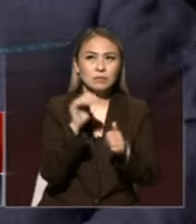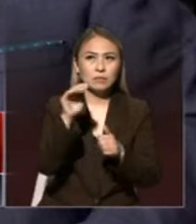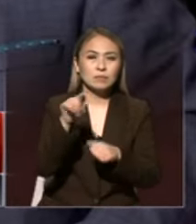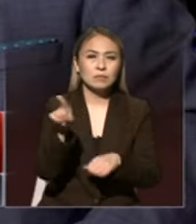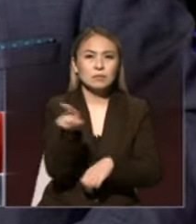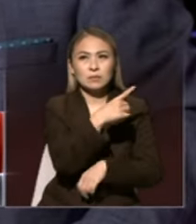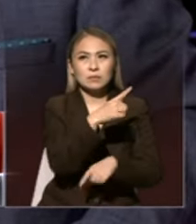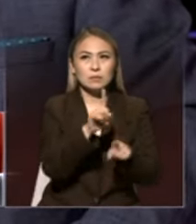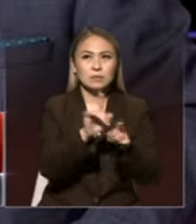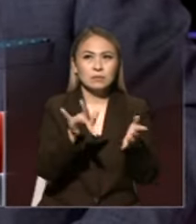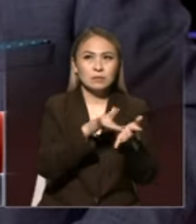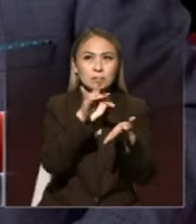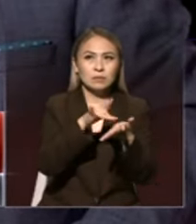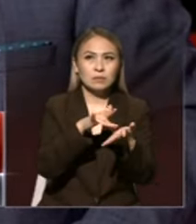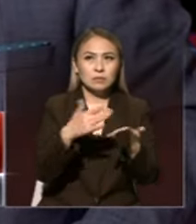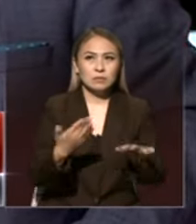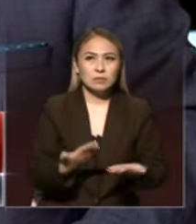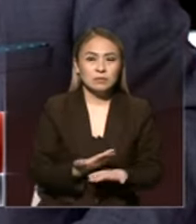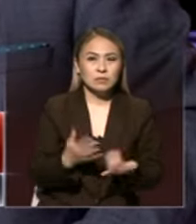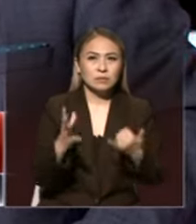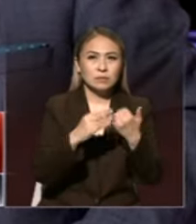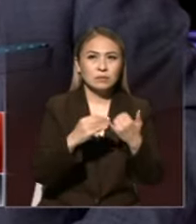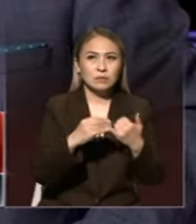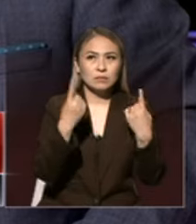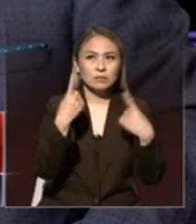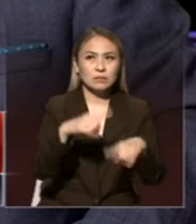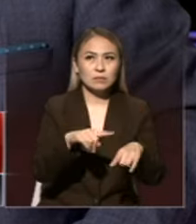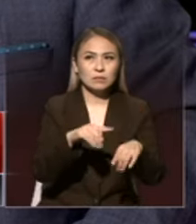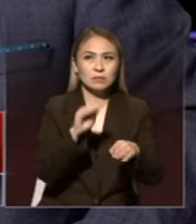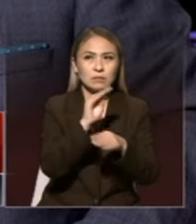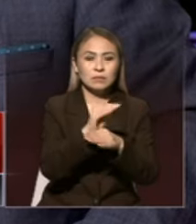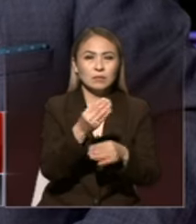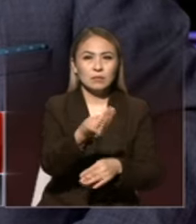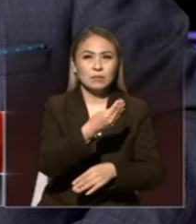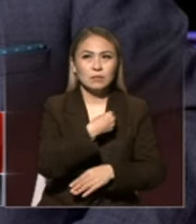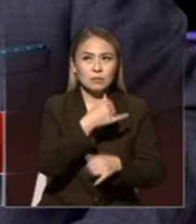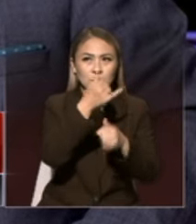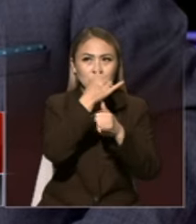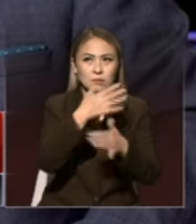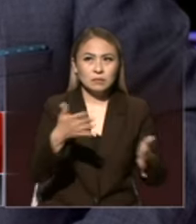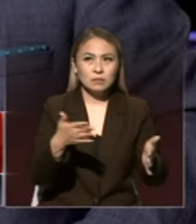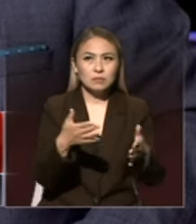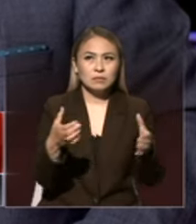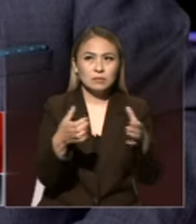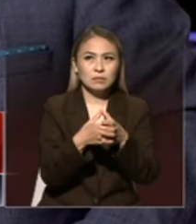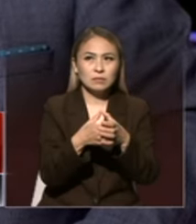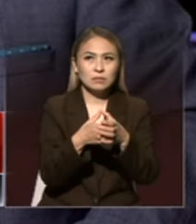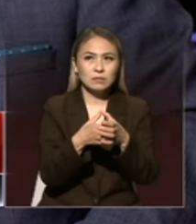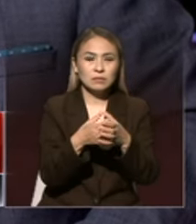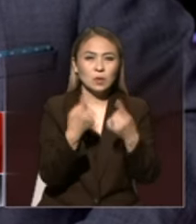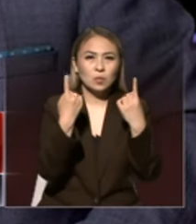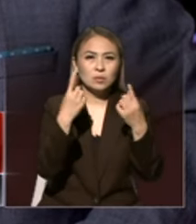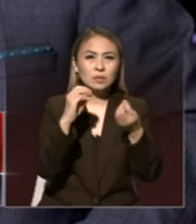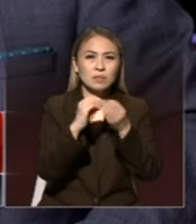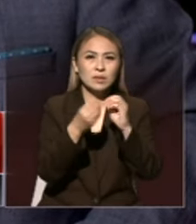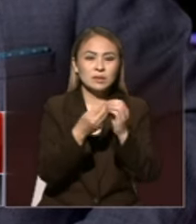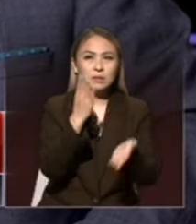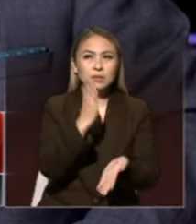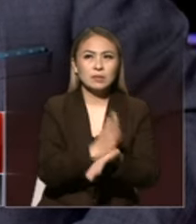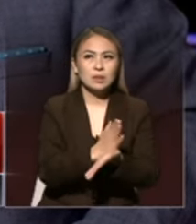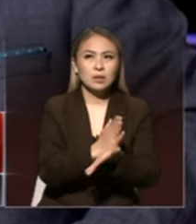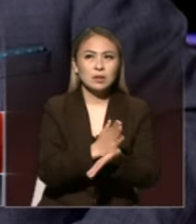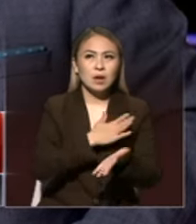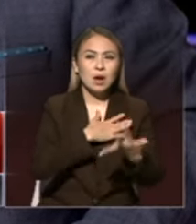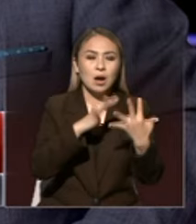ана көршім қалада жатыр. Сен оның жерін басқа мен шауып отырып, сен маған жерін бер деп айта алмаймын. Көрдіңіз бе? Осындай өзекті мәселелер бар. Мен